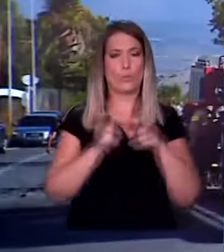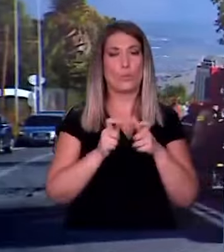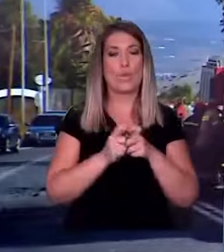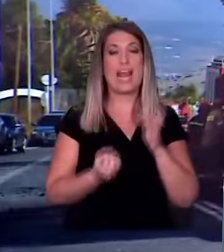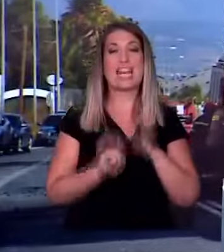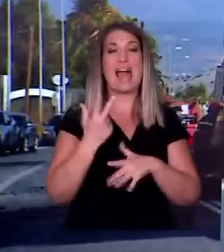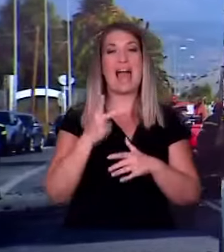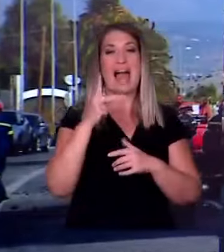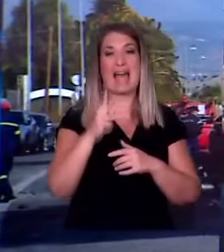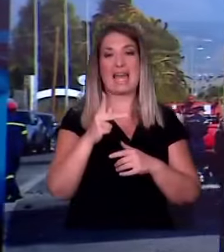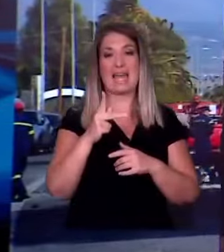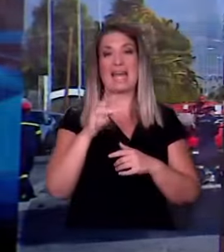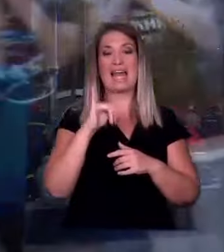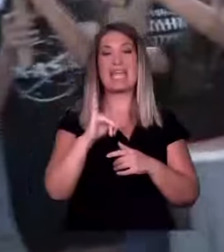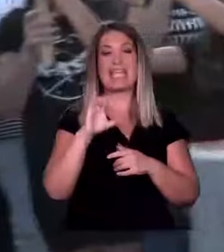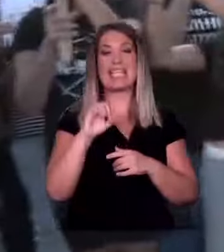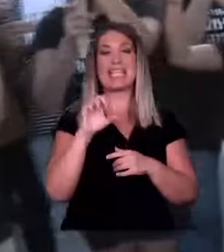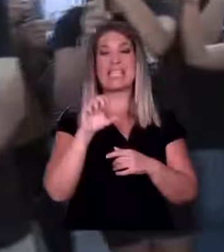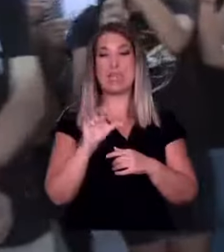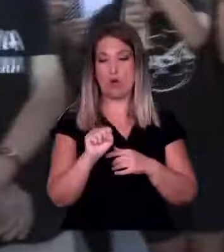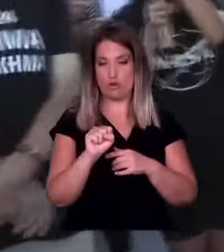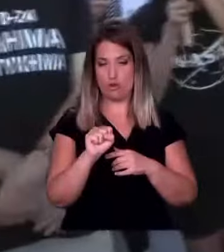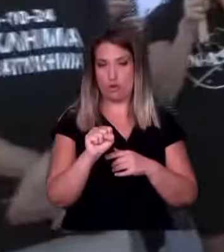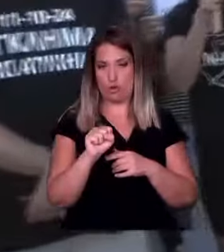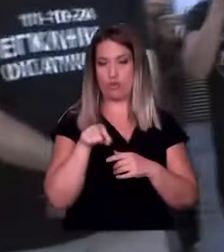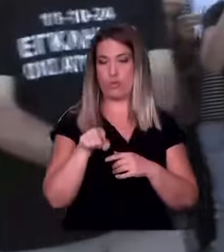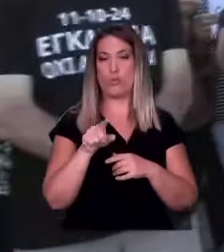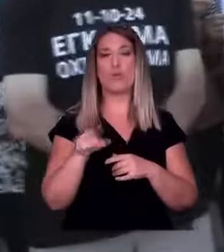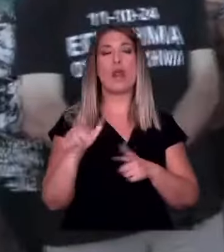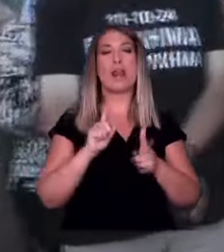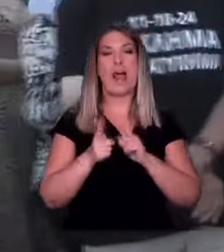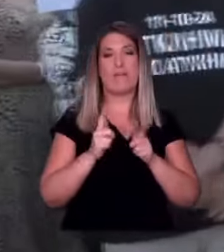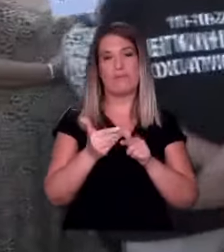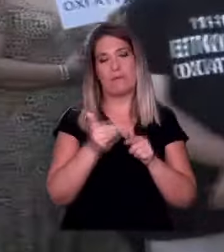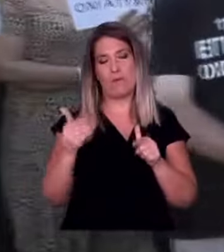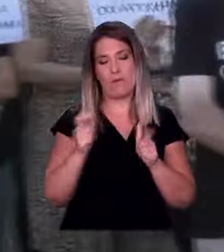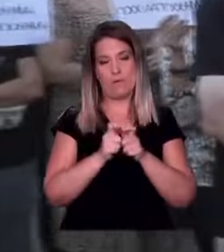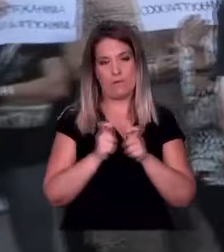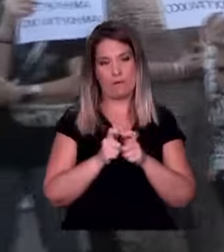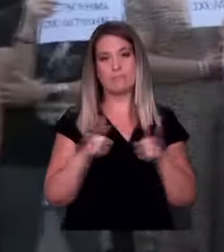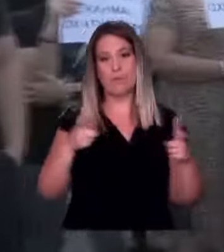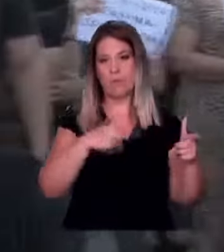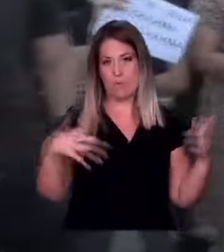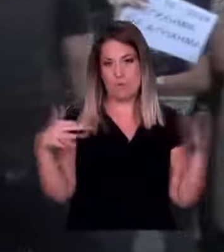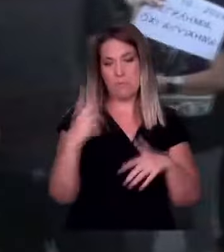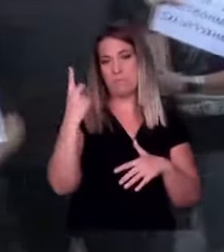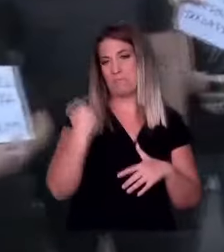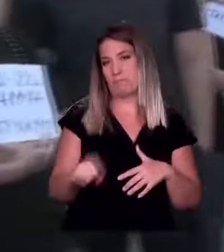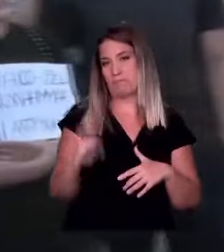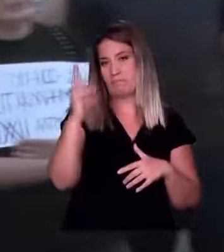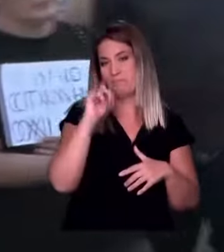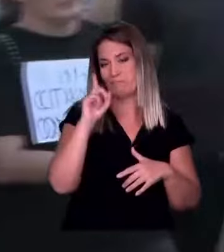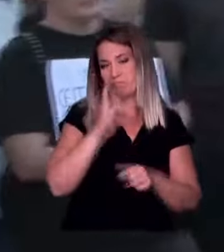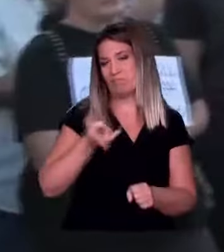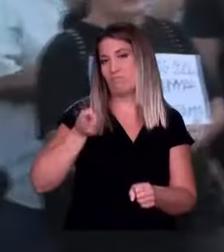απουσιάζει είναι η Νάντια Κυριάκου, η 39χρονη μάνα δύο παιδιών 10 και 7 ετών που την Παρασκευή έχασε τη ζωή της καθώς από